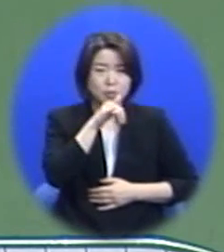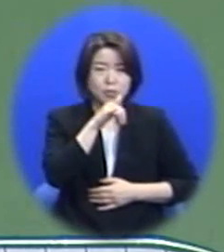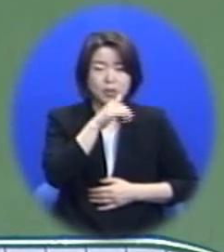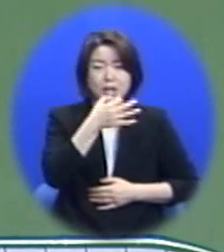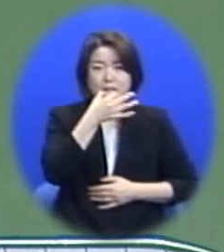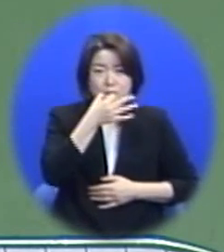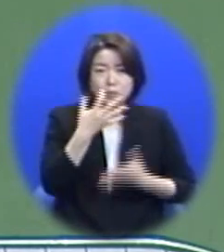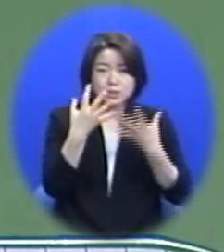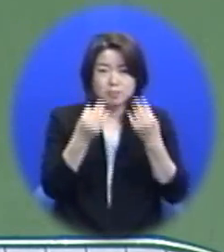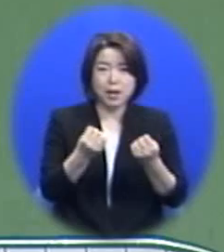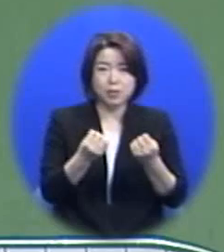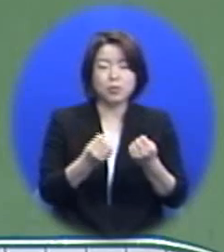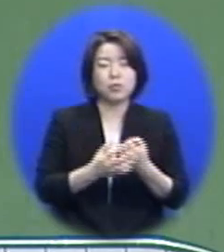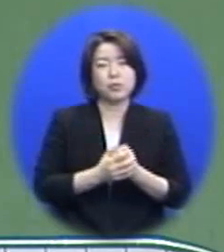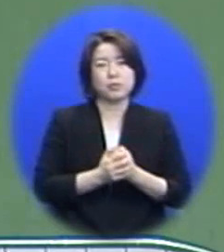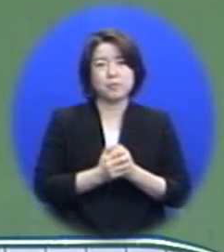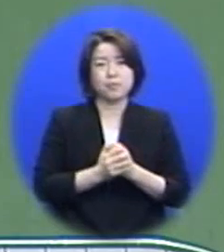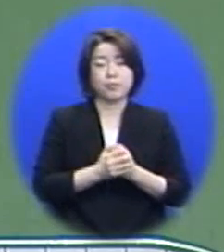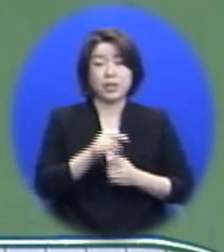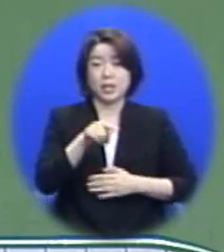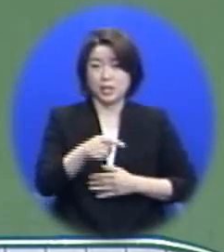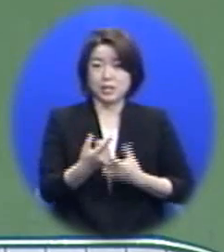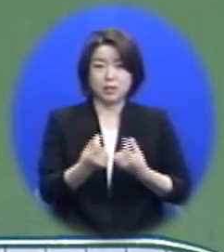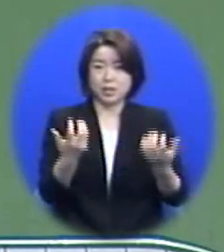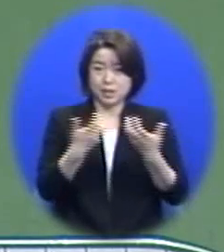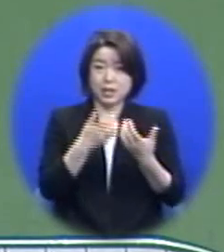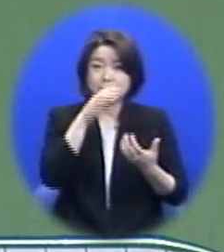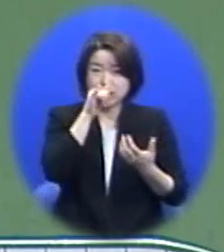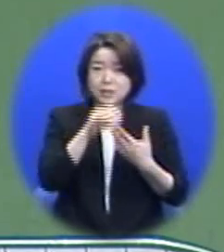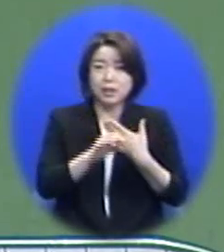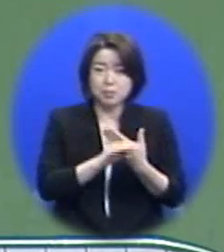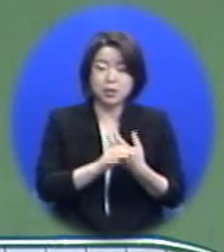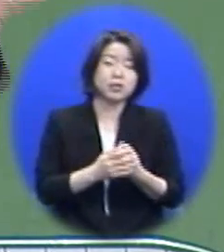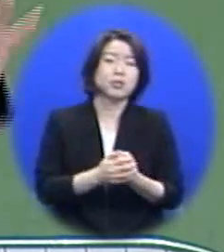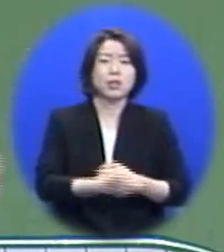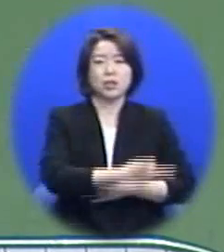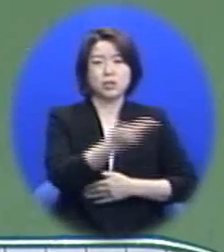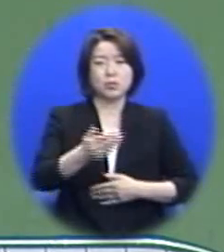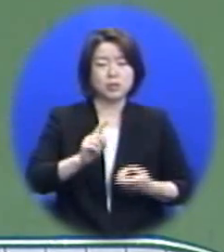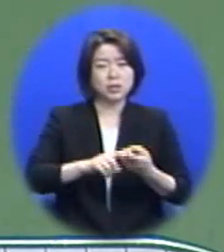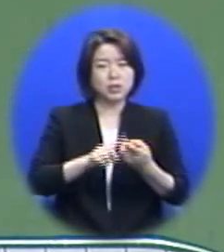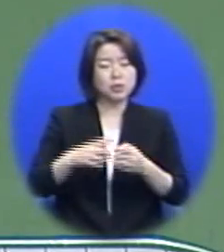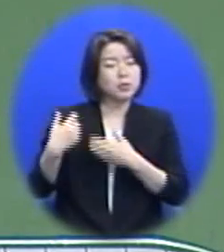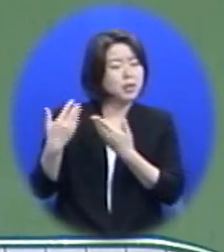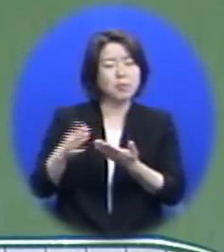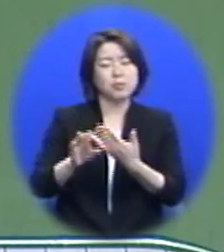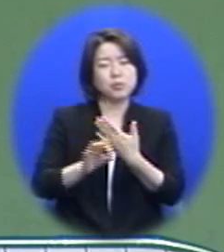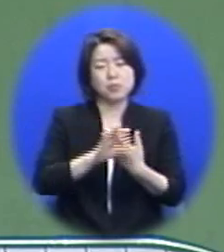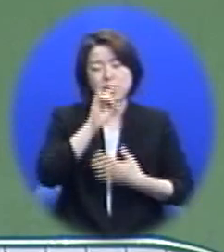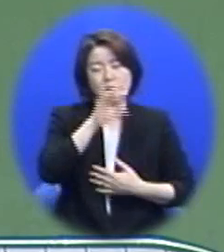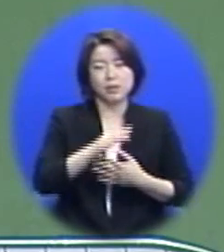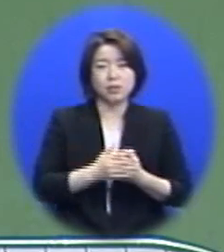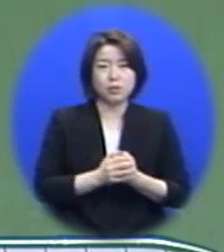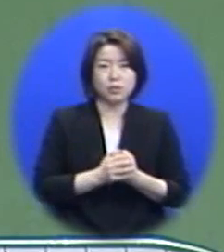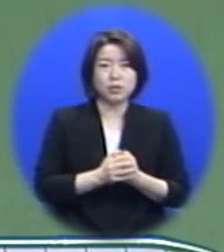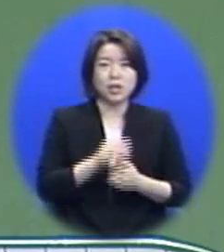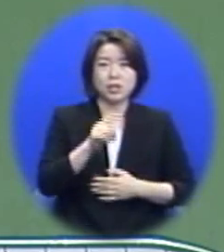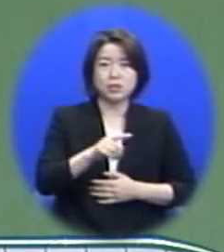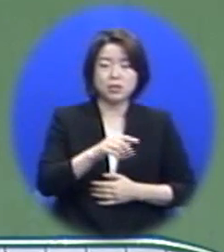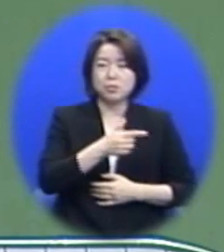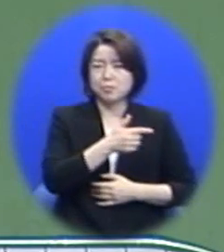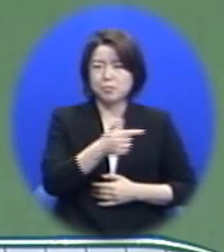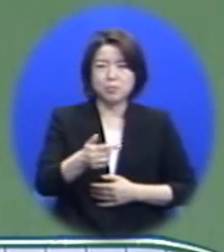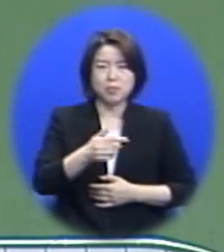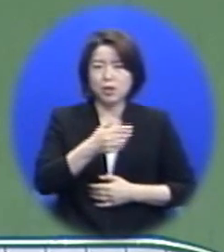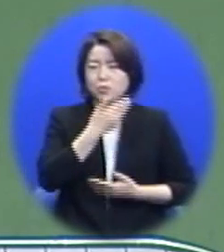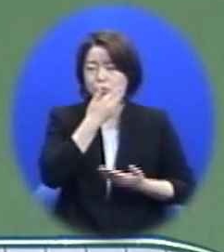욕심이 많고 그렇다면 여러분 그대로 내버려두시면 안 됩니다 그것은 대단히 심각한